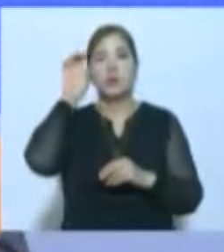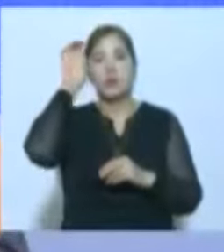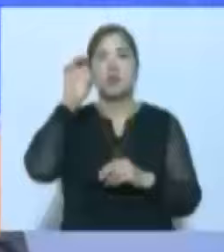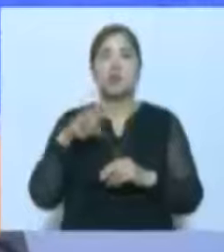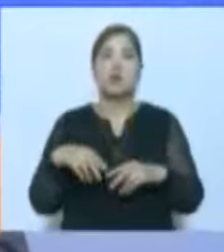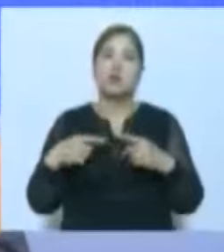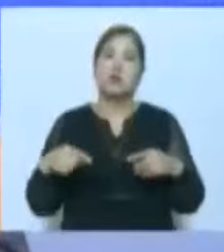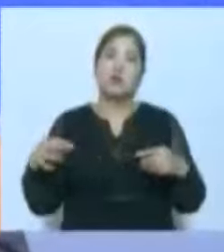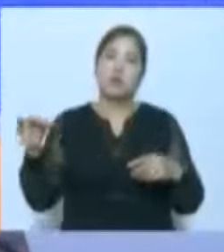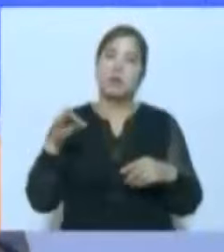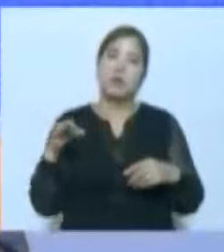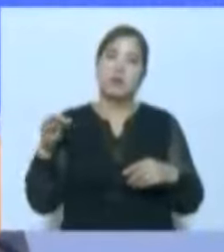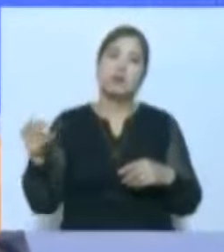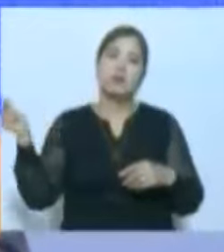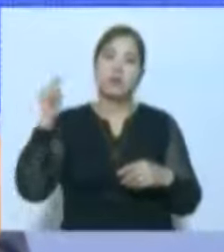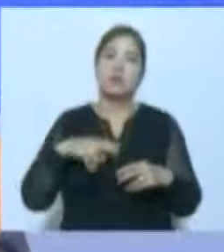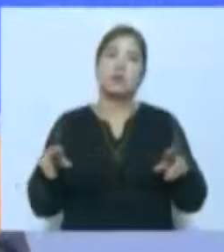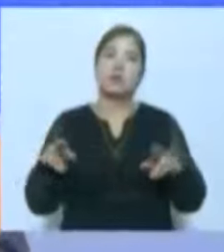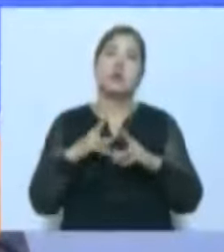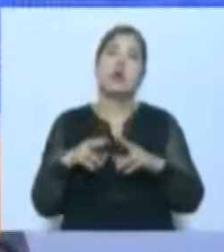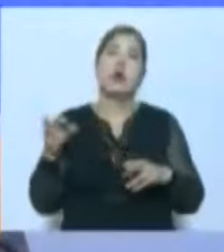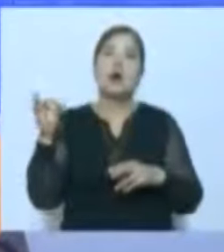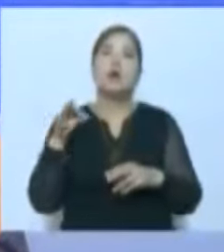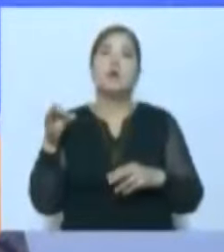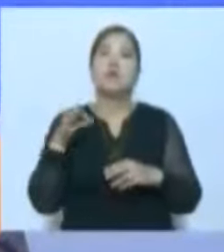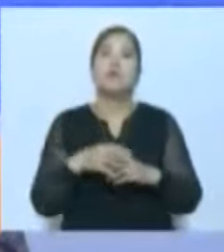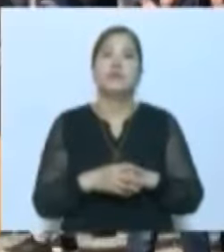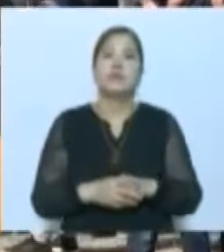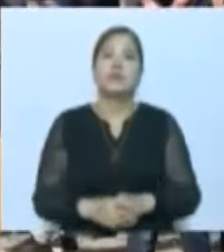области. Одновременно будут организованы областной слет поэтов.